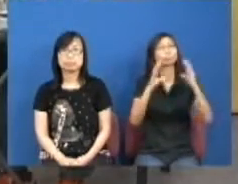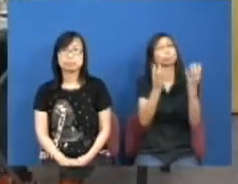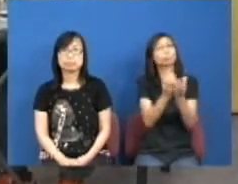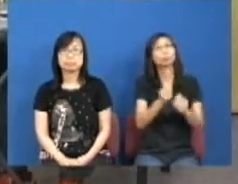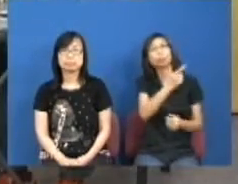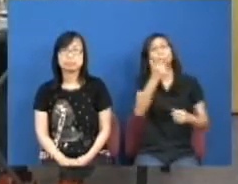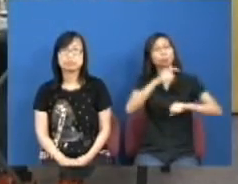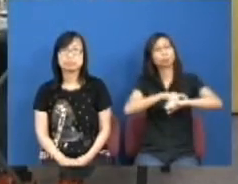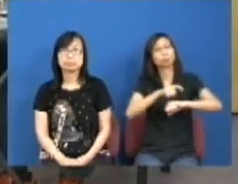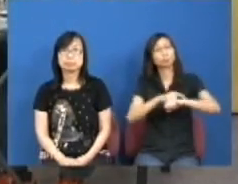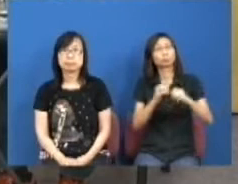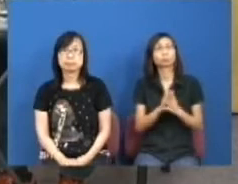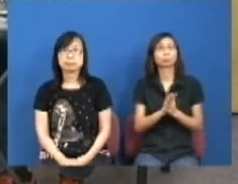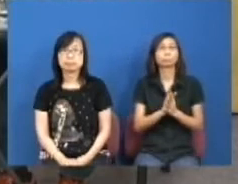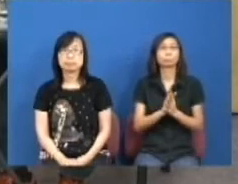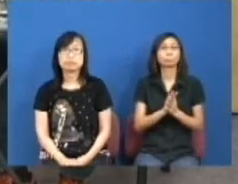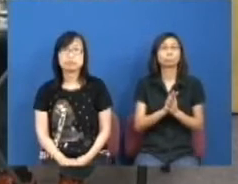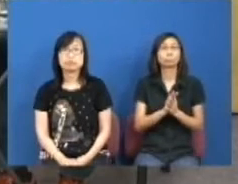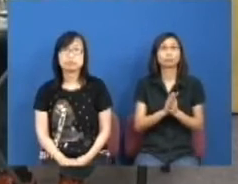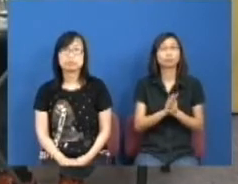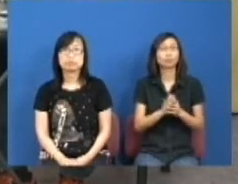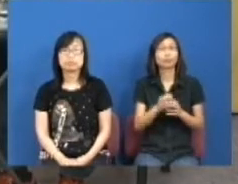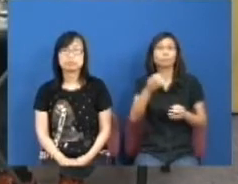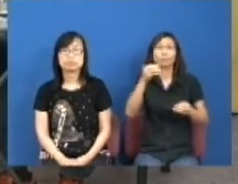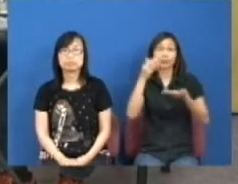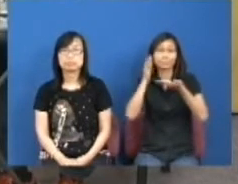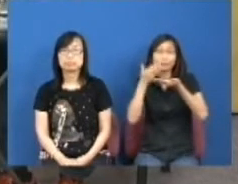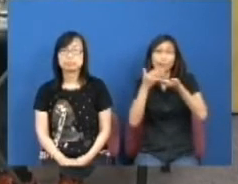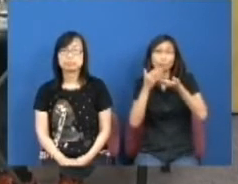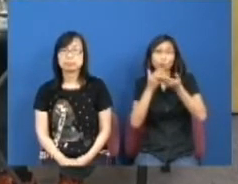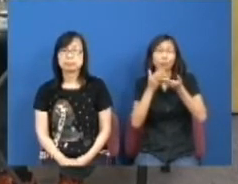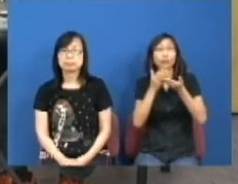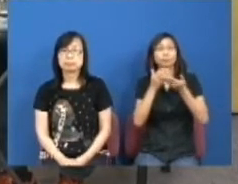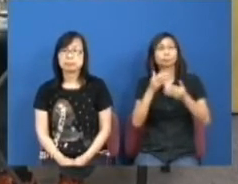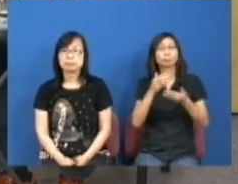候會透過一啲最中意透過宴會啦、飯宴啦。又或者